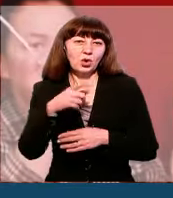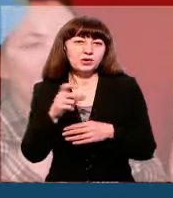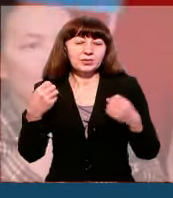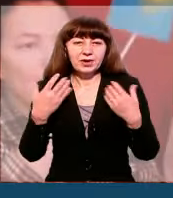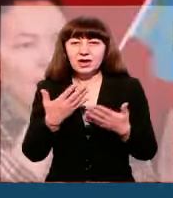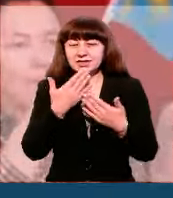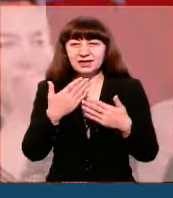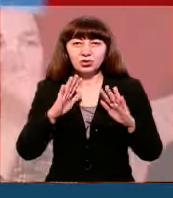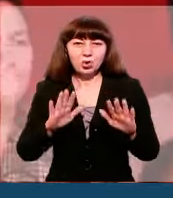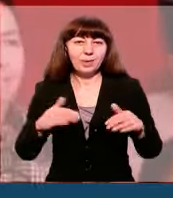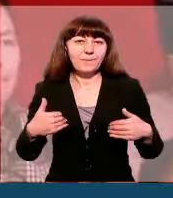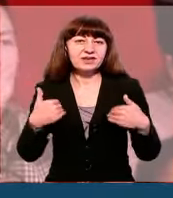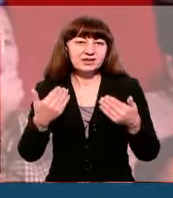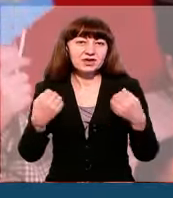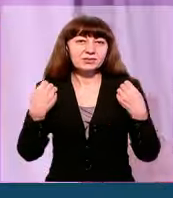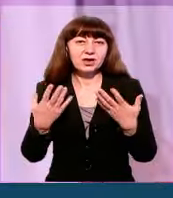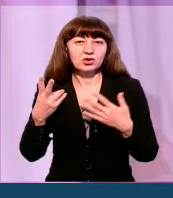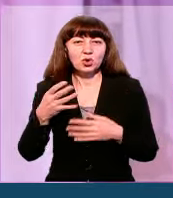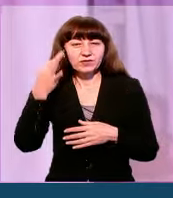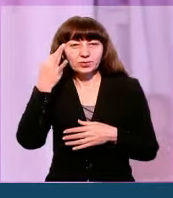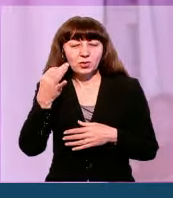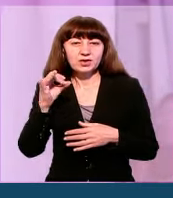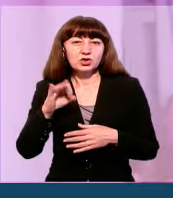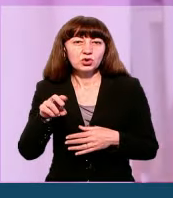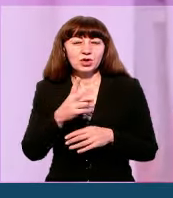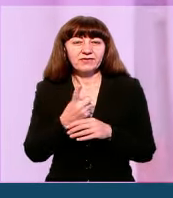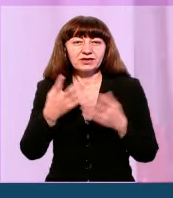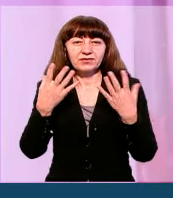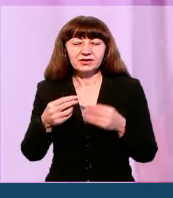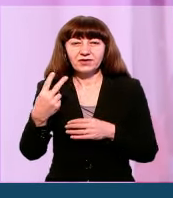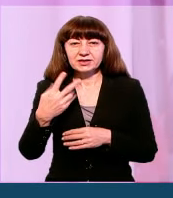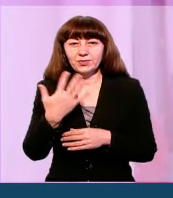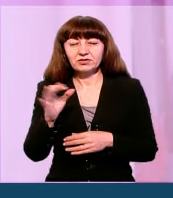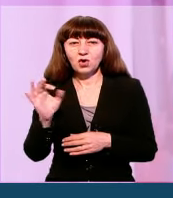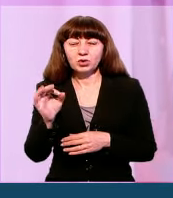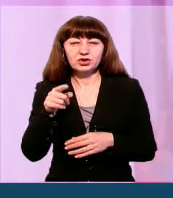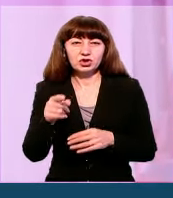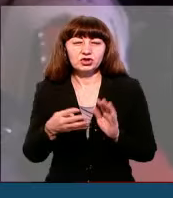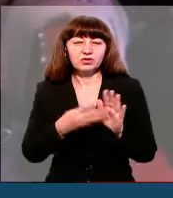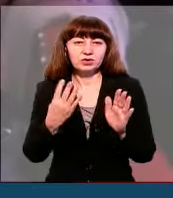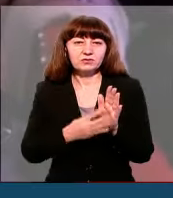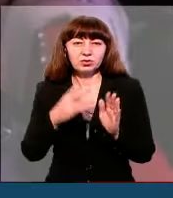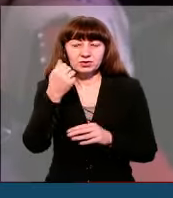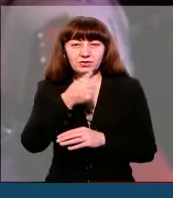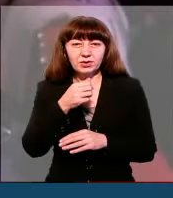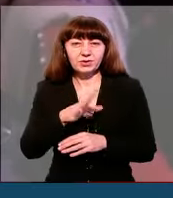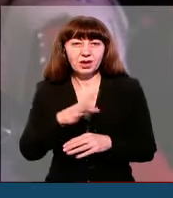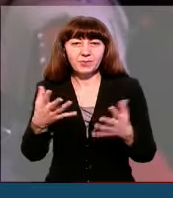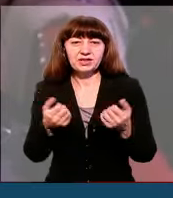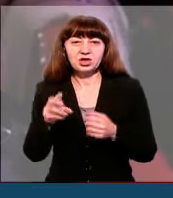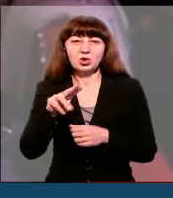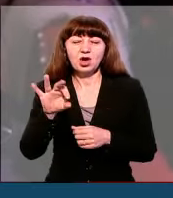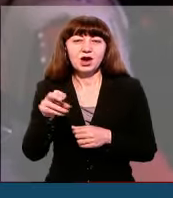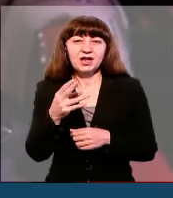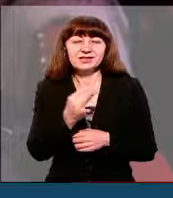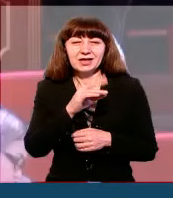Праздника не только поздравляют друг друга с праздником, но и вспоминают историю этого дня. 25 октября 1990 года была принята